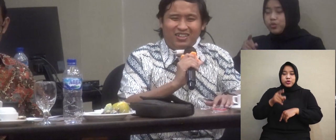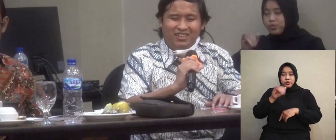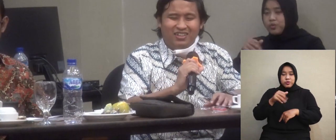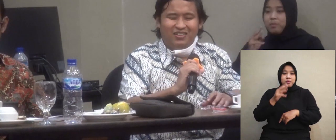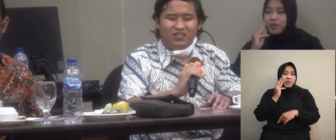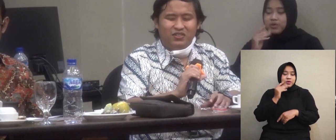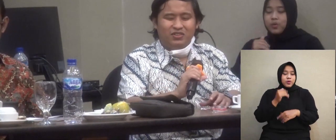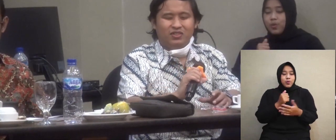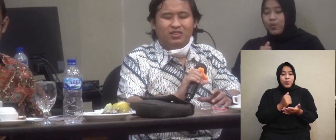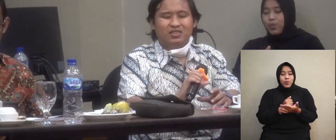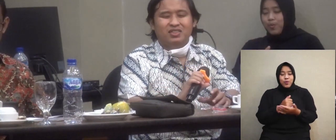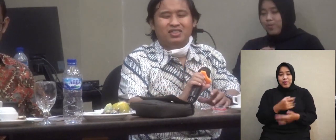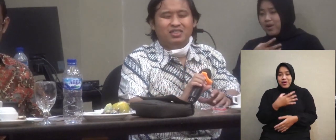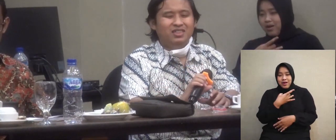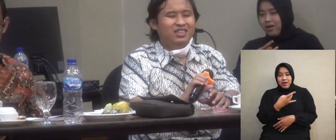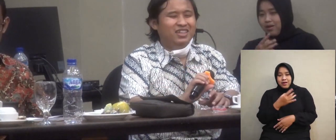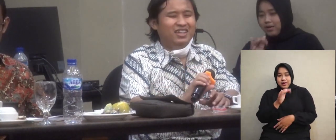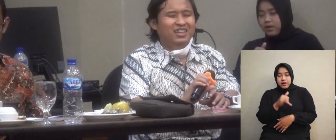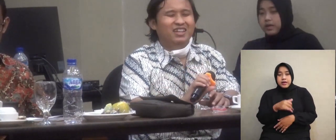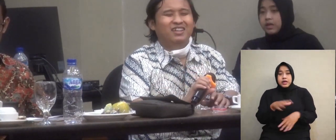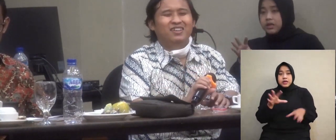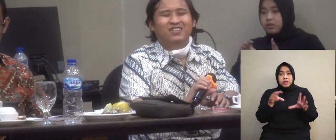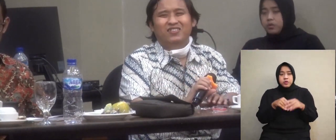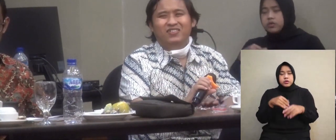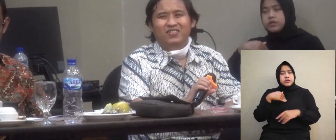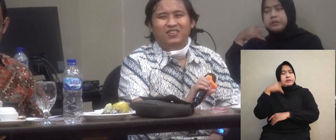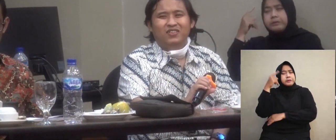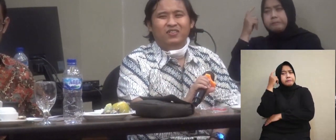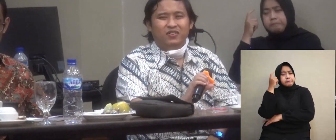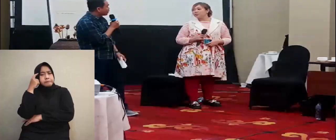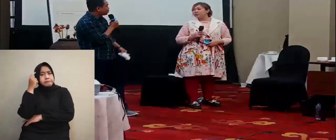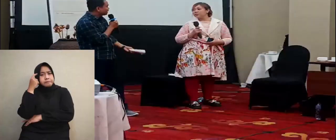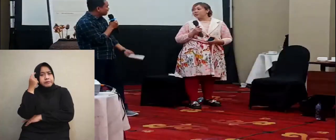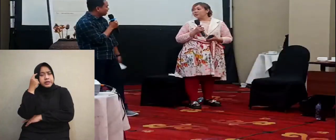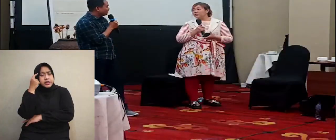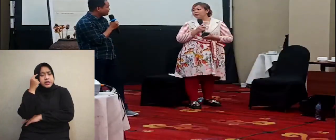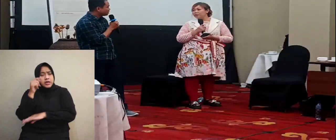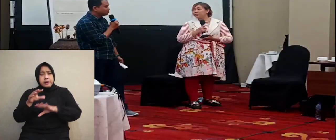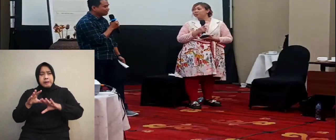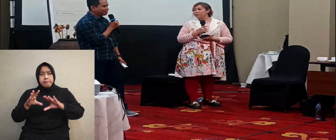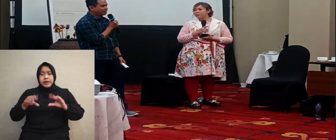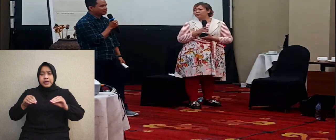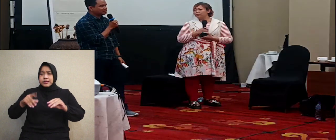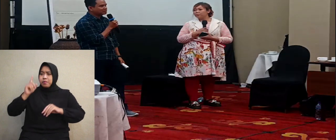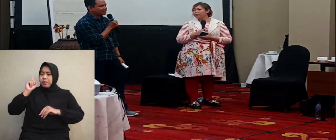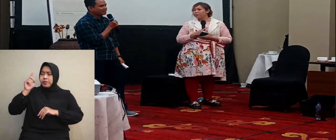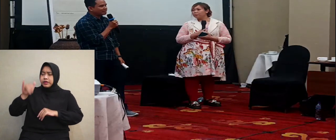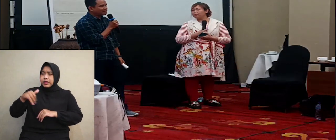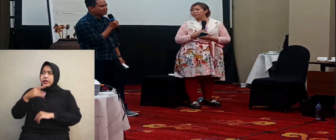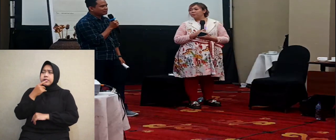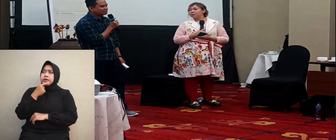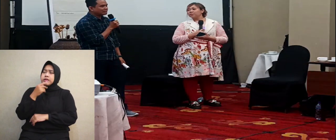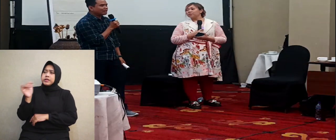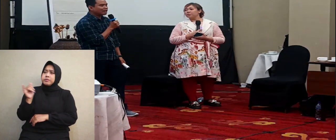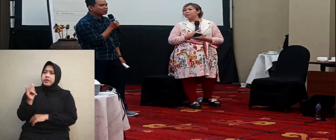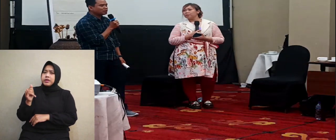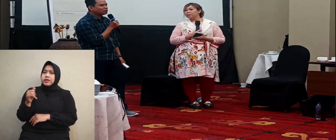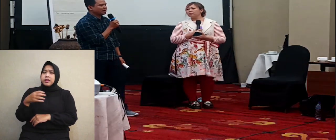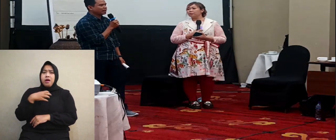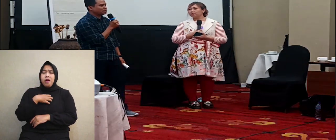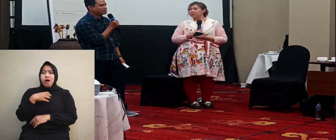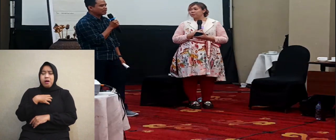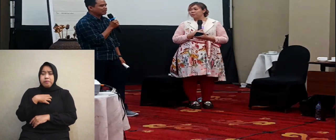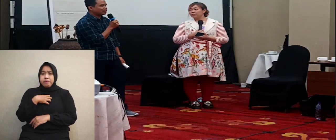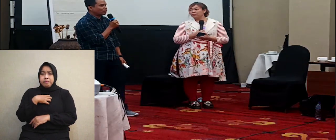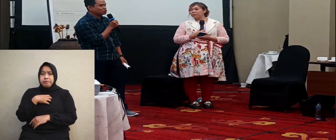menarik termasuk saya kira kerja kalau di pemerintah ya Mbak Inaya kayaknya di ranham itu